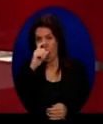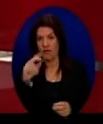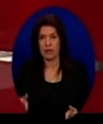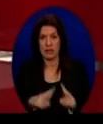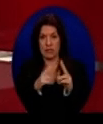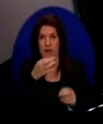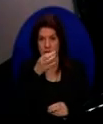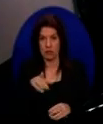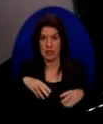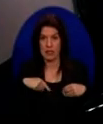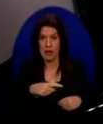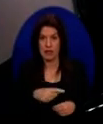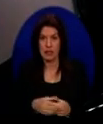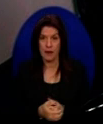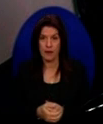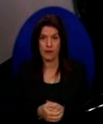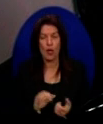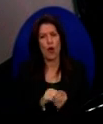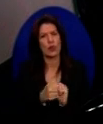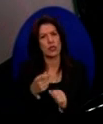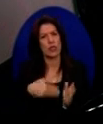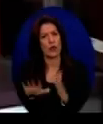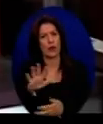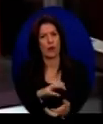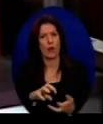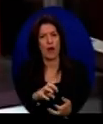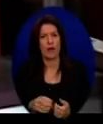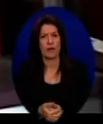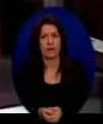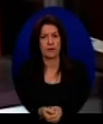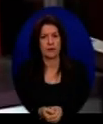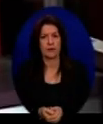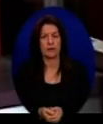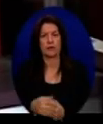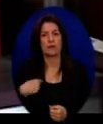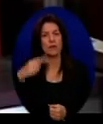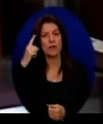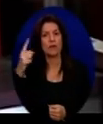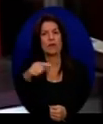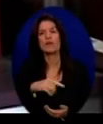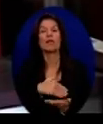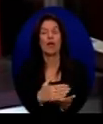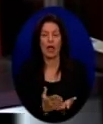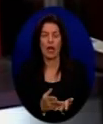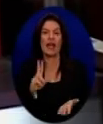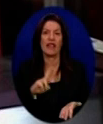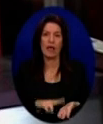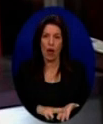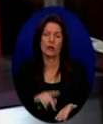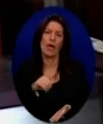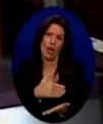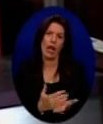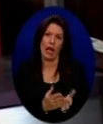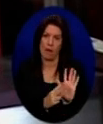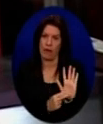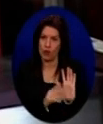מסכימה? או שזה יותר מורכב? אני חושבת שזה חלק מהתמונה, חלק מאוד נכון.